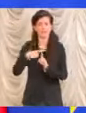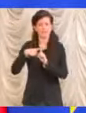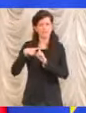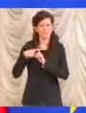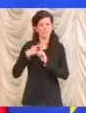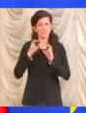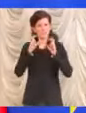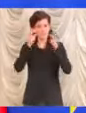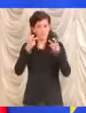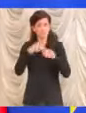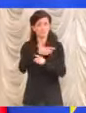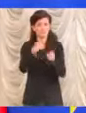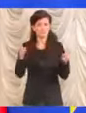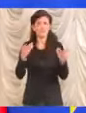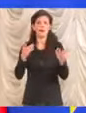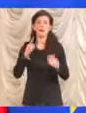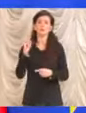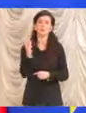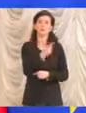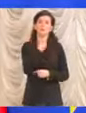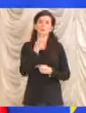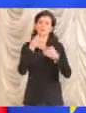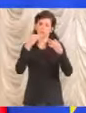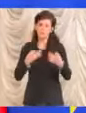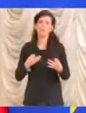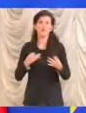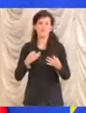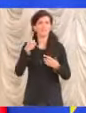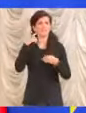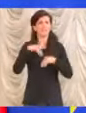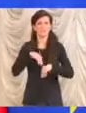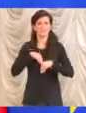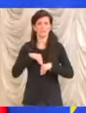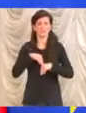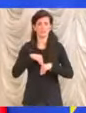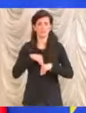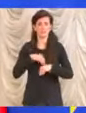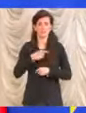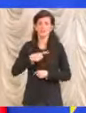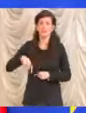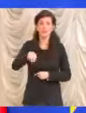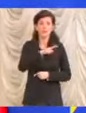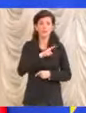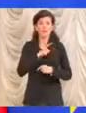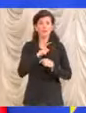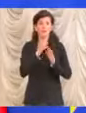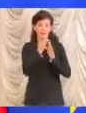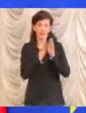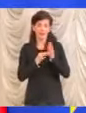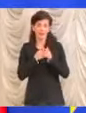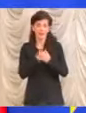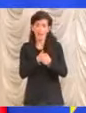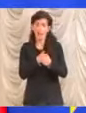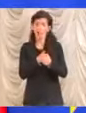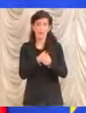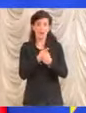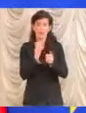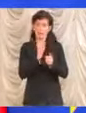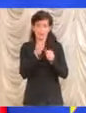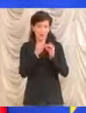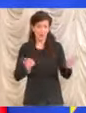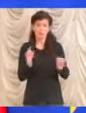tutti se noi smettessimo di rispettare le regole se